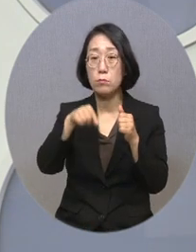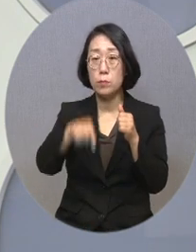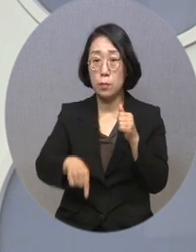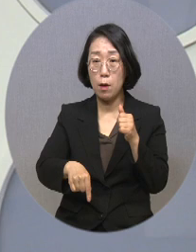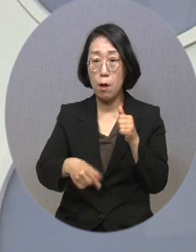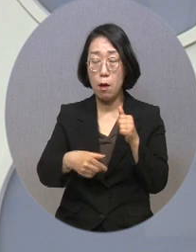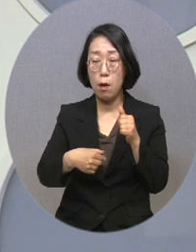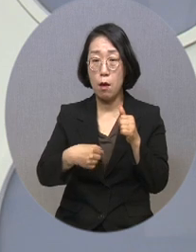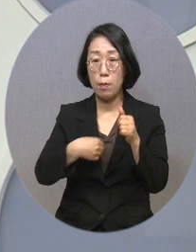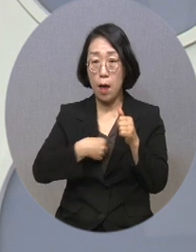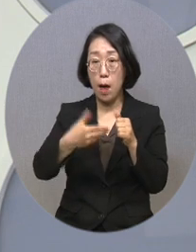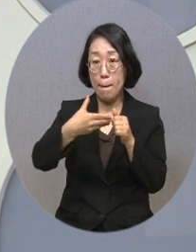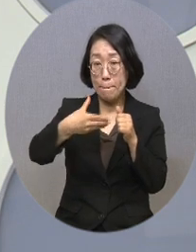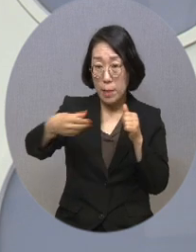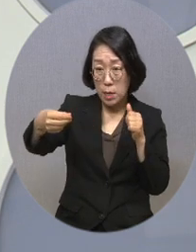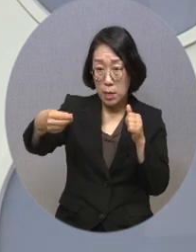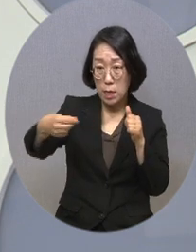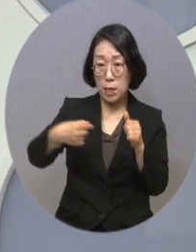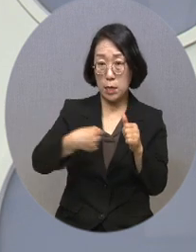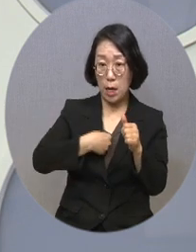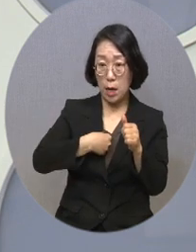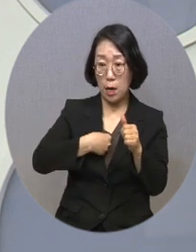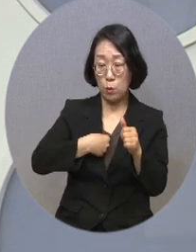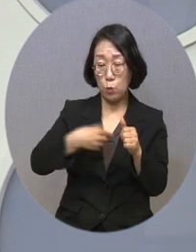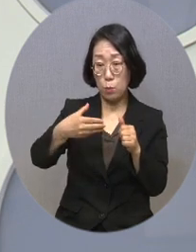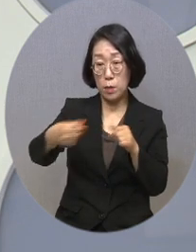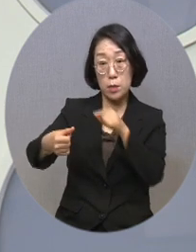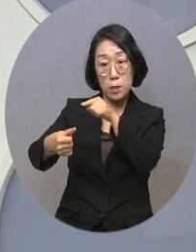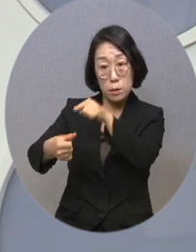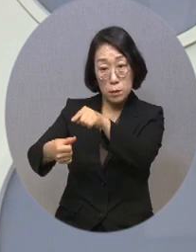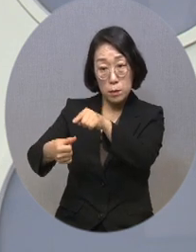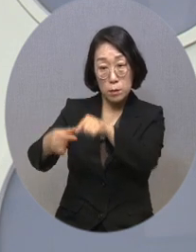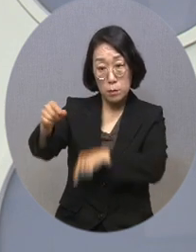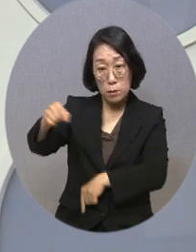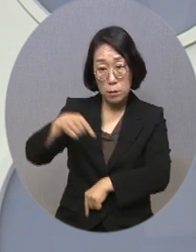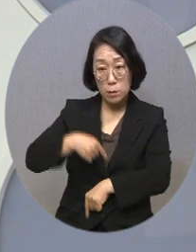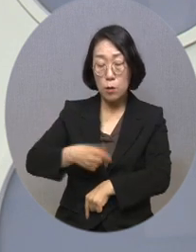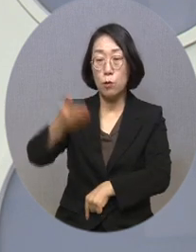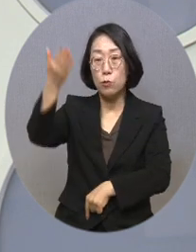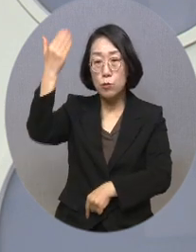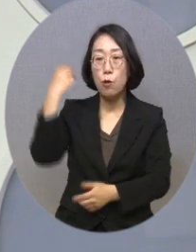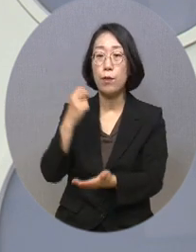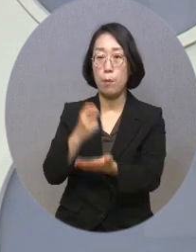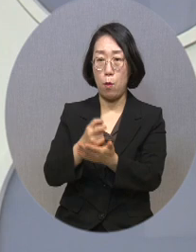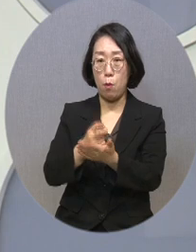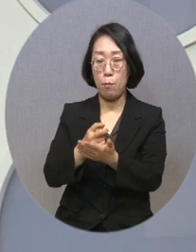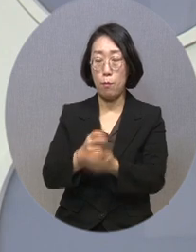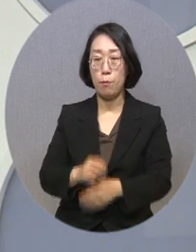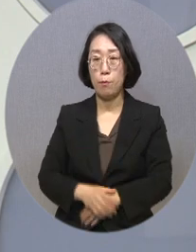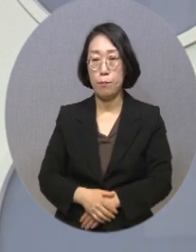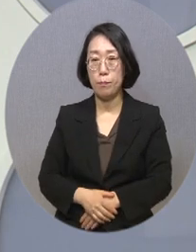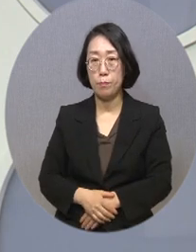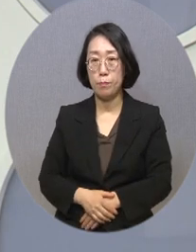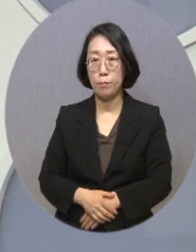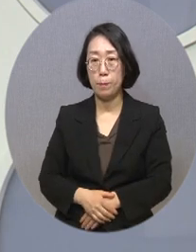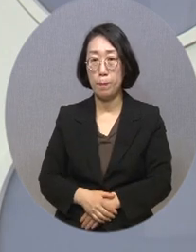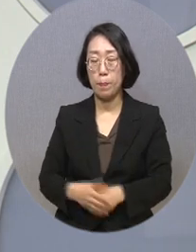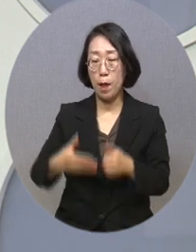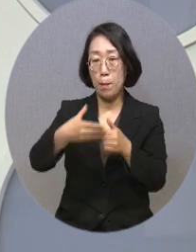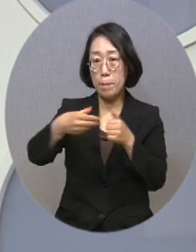자와 명의를 받은 자가 있잖아요. 그렇죠. 그런데 그전 세무사법에는 명의 대여를 한